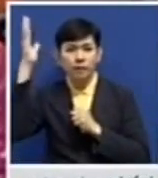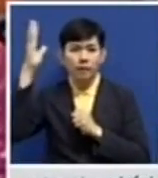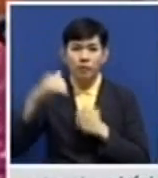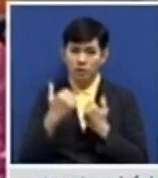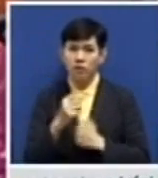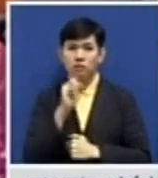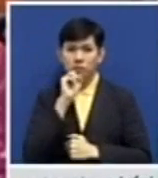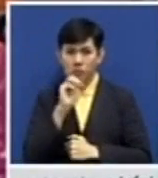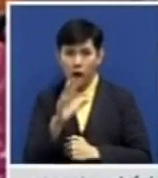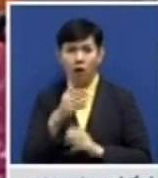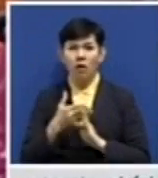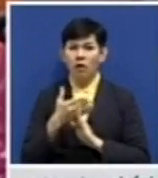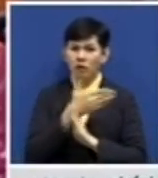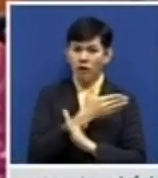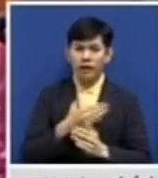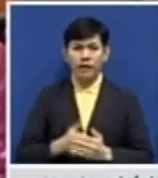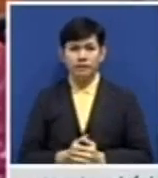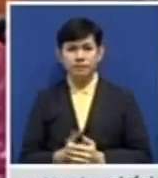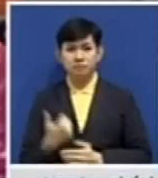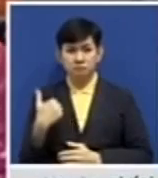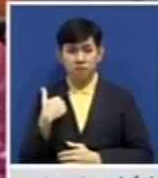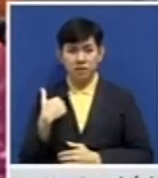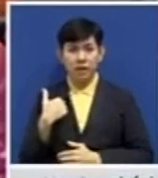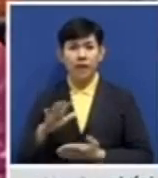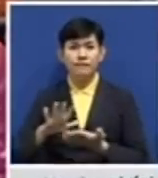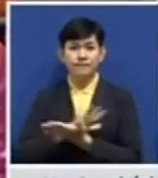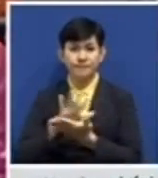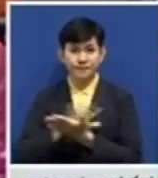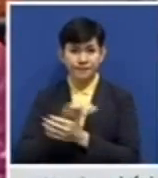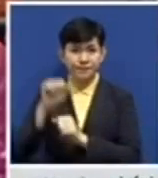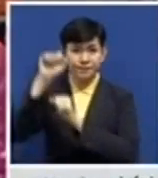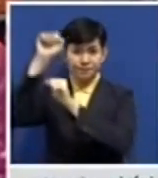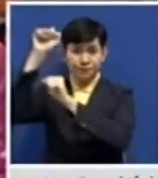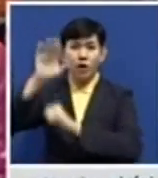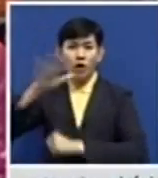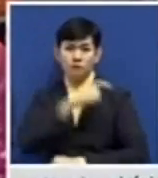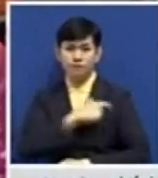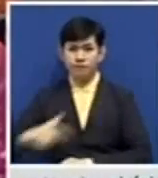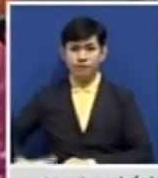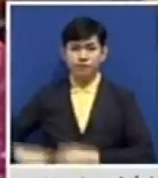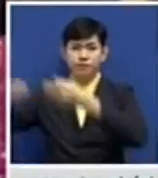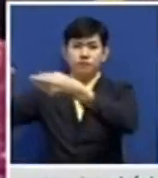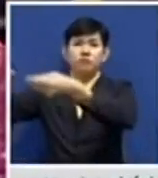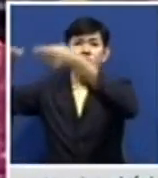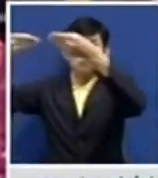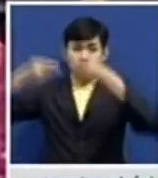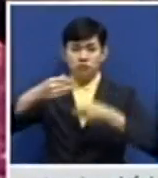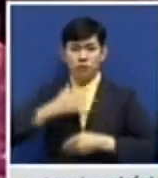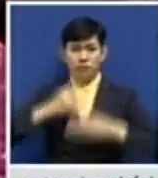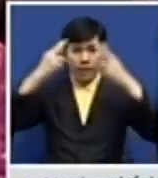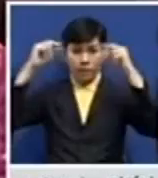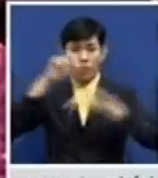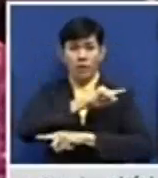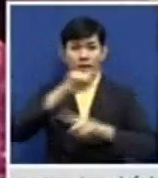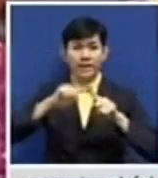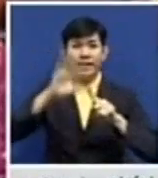กก่อนว่ามีพระบรมราชโองการนะประกาศให้ท่านนายกรัฐมนตรีได้เป็นนายกรัฐมนตรีเมื่อวันที่